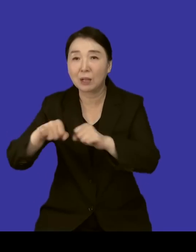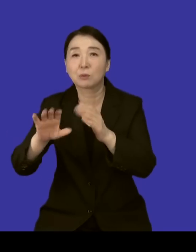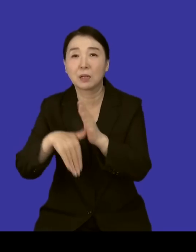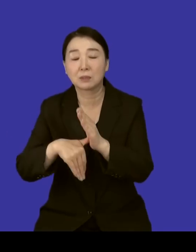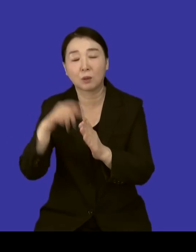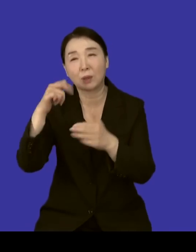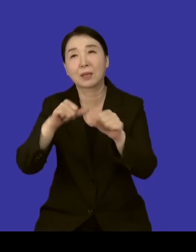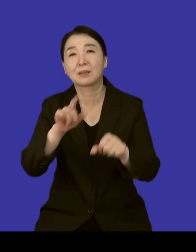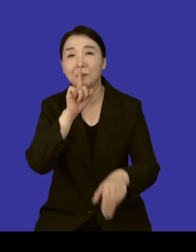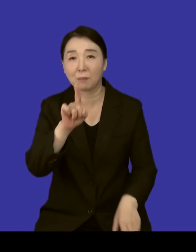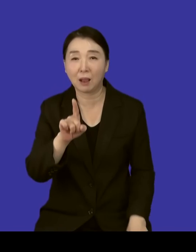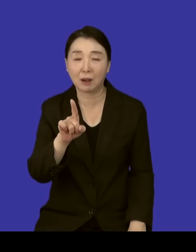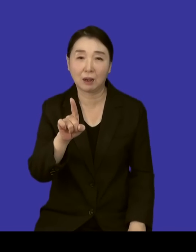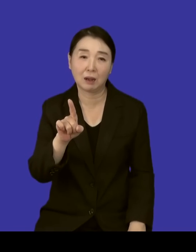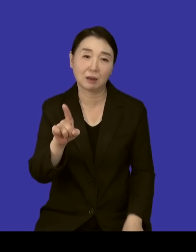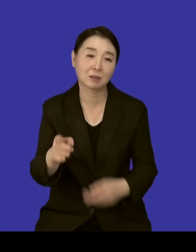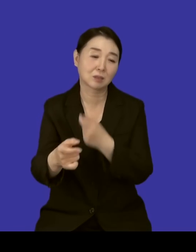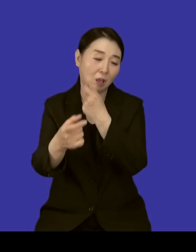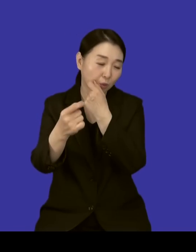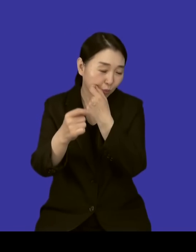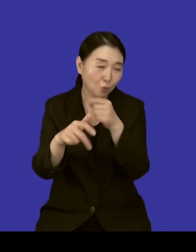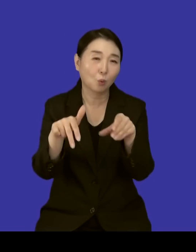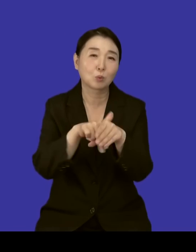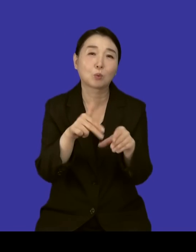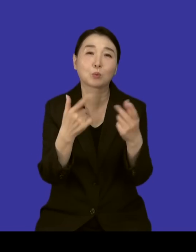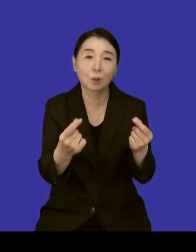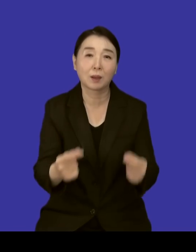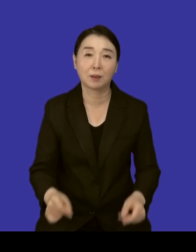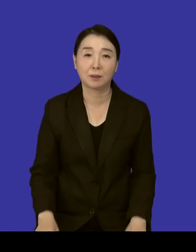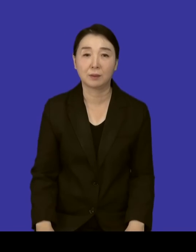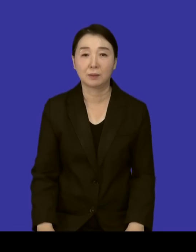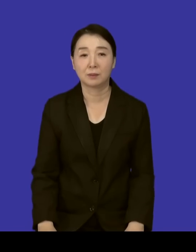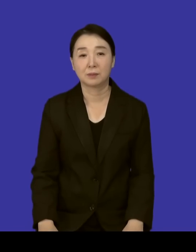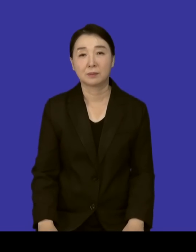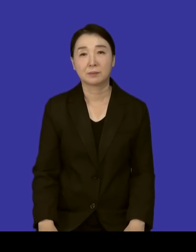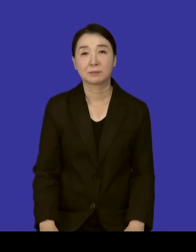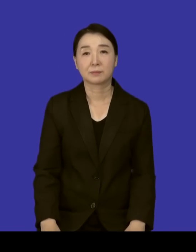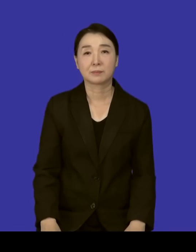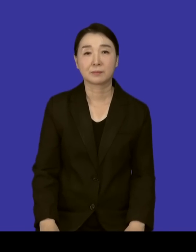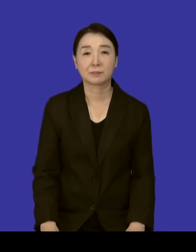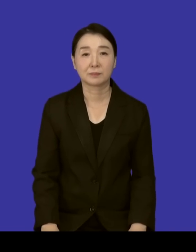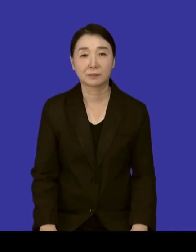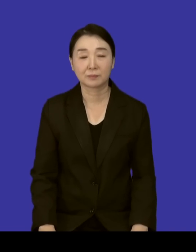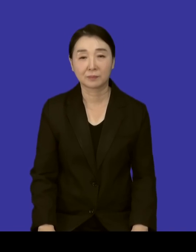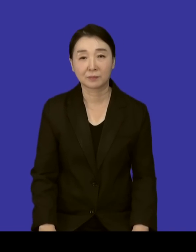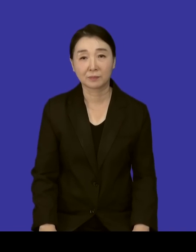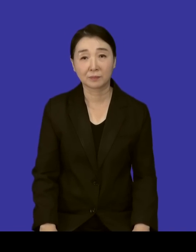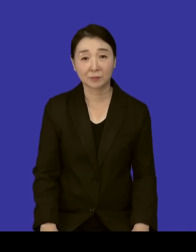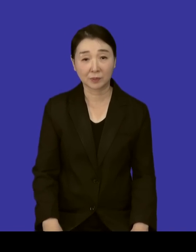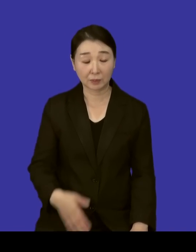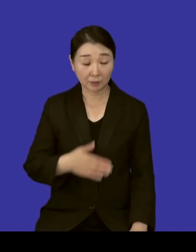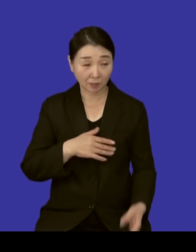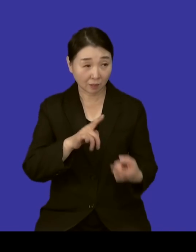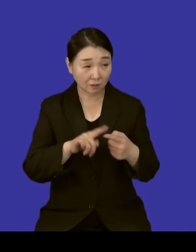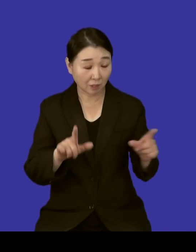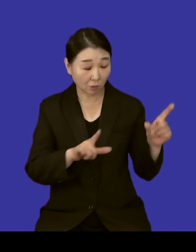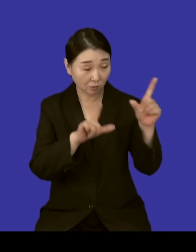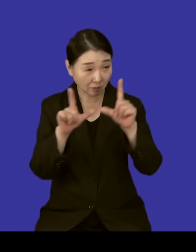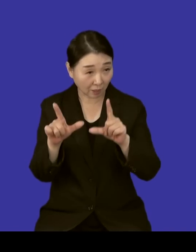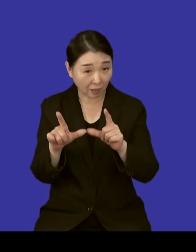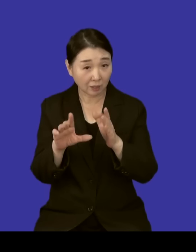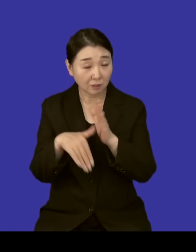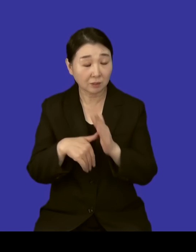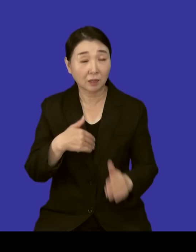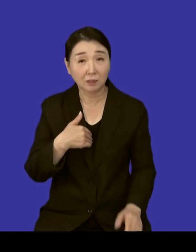그렇죠. 예전에 이렇게 그랬어요. 다 예전에 그랬어요. 그랬어요. 예. 그러니까 그런데 그렇게 살기에는 저는 너무 화려한